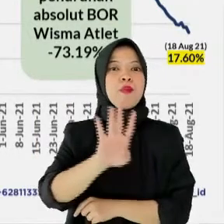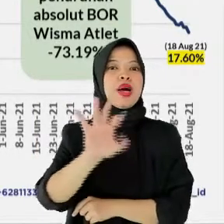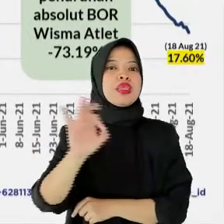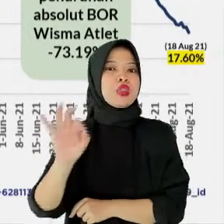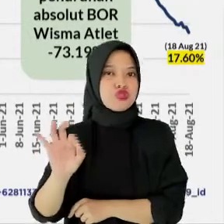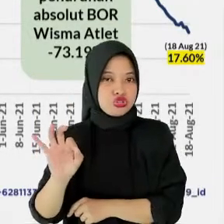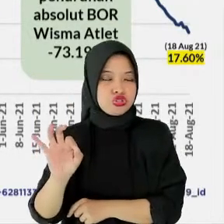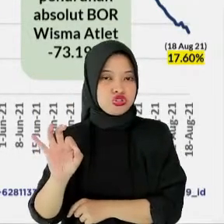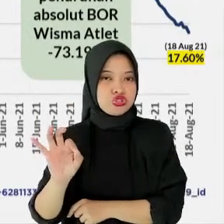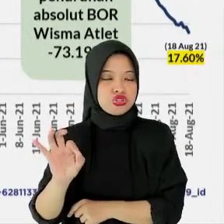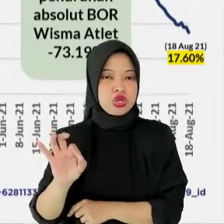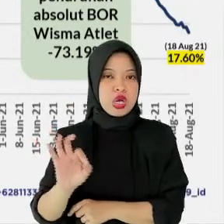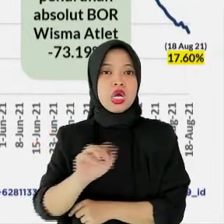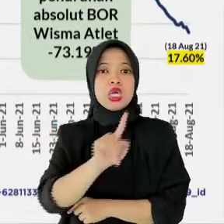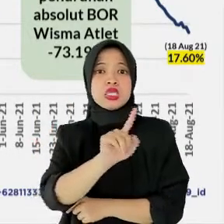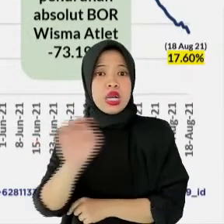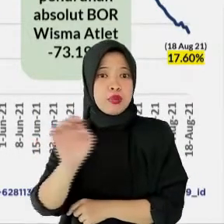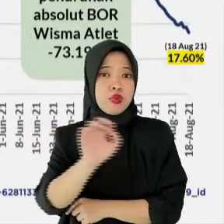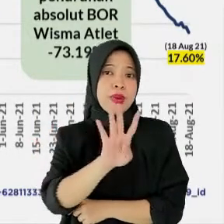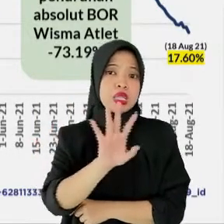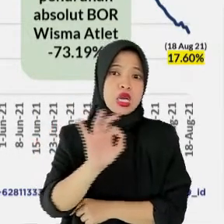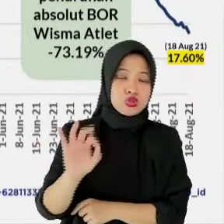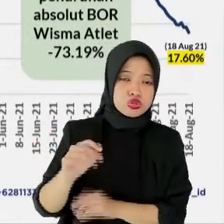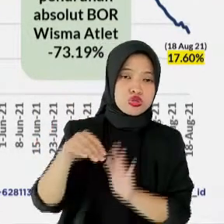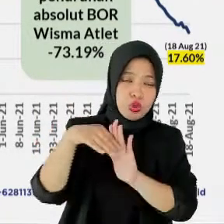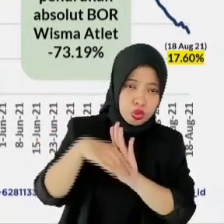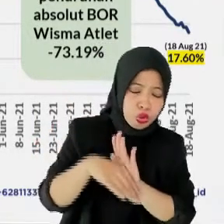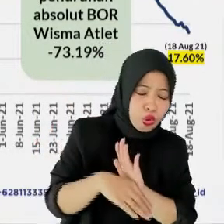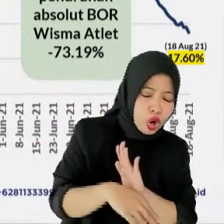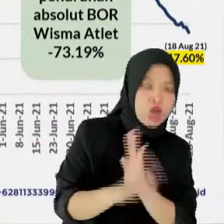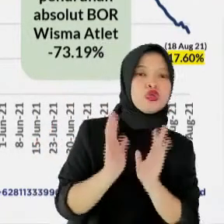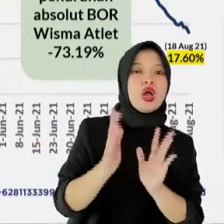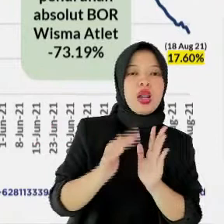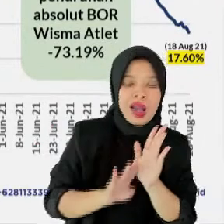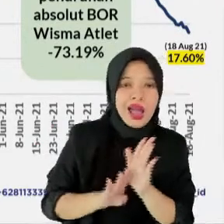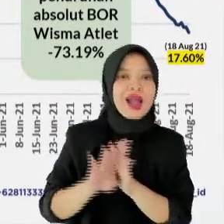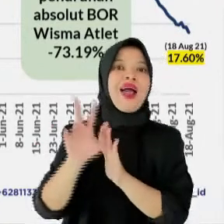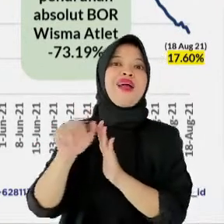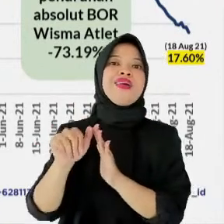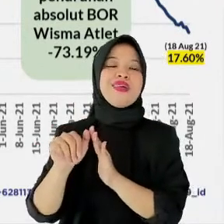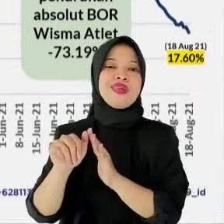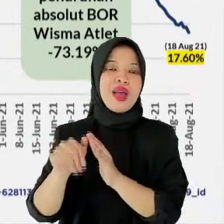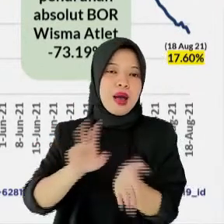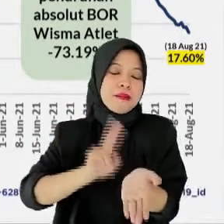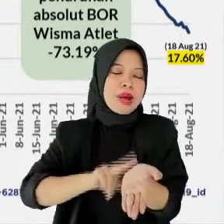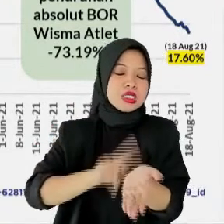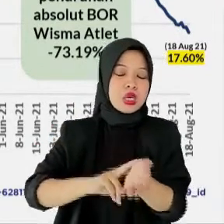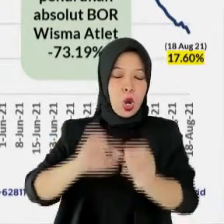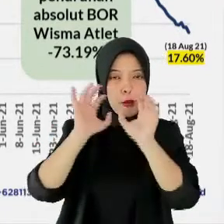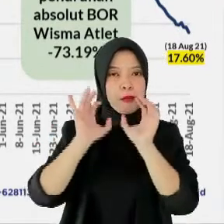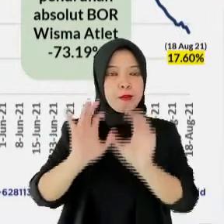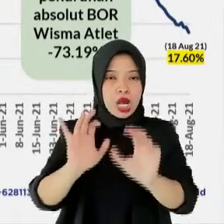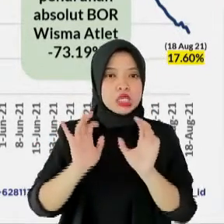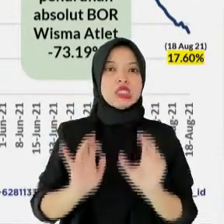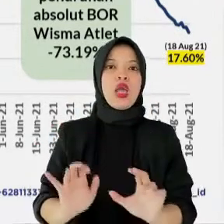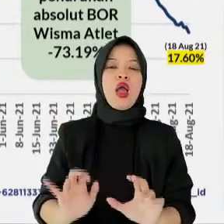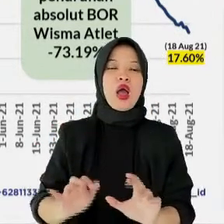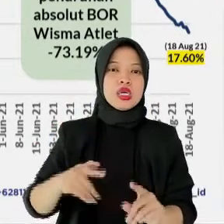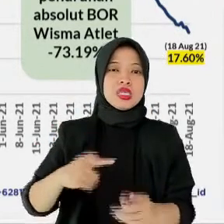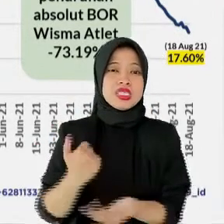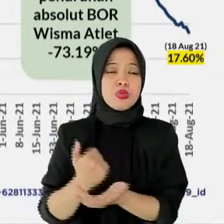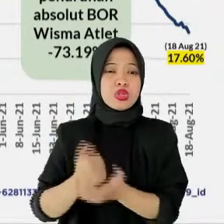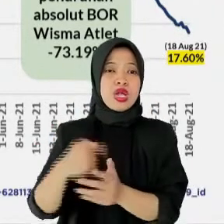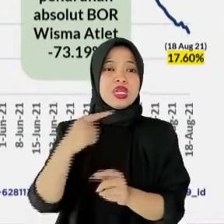1.400. Sempat turun, naik lagi ya kan. Berarti memang jumlah pasiennya luar biasa banyak pada saat itu, sudah